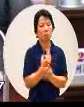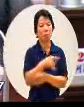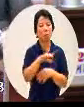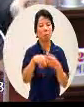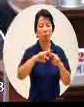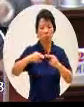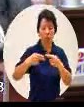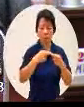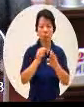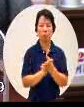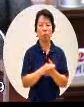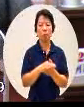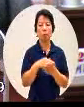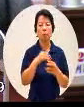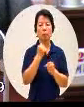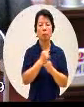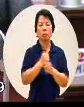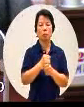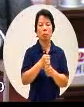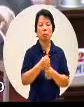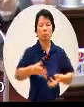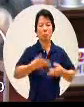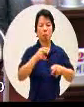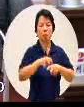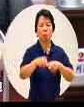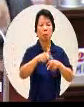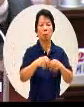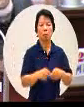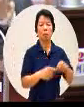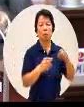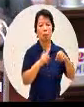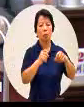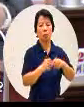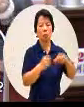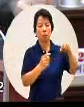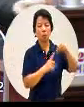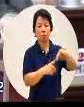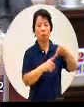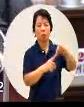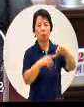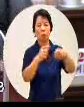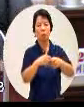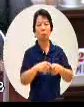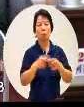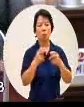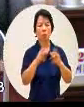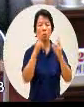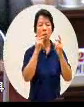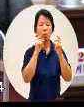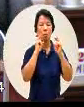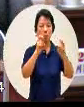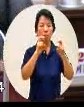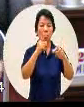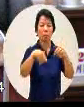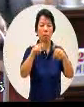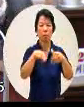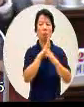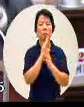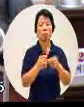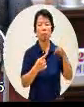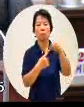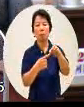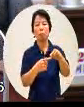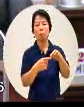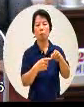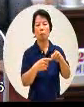改做公車捷運化其實就是公車用到但是他